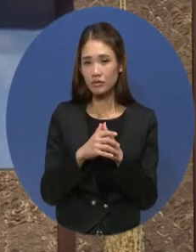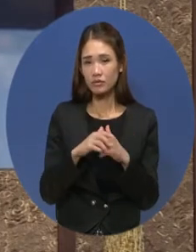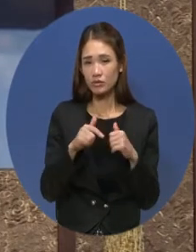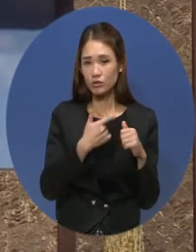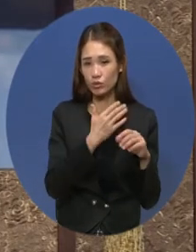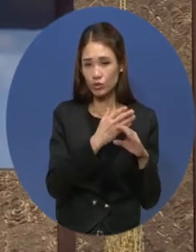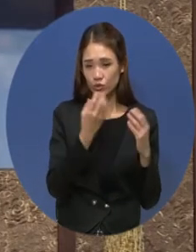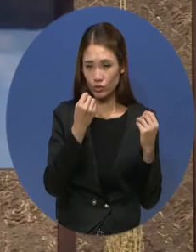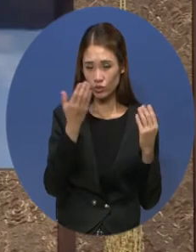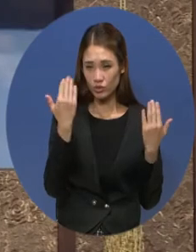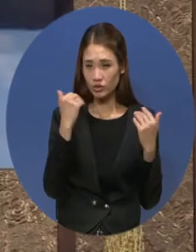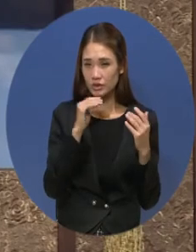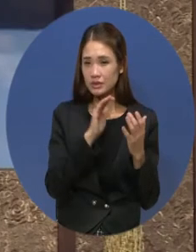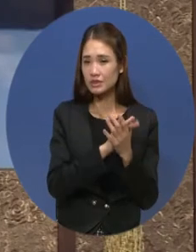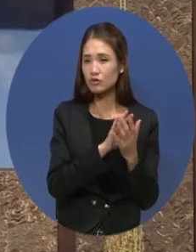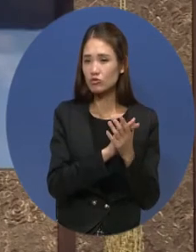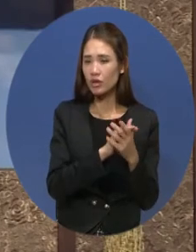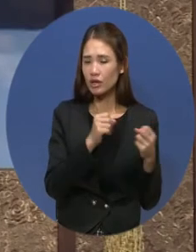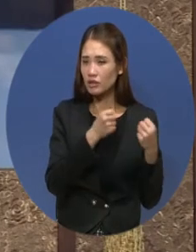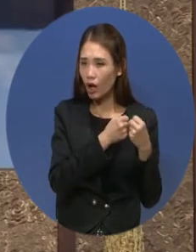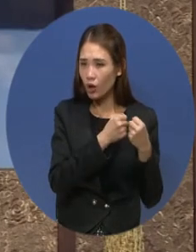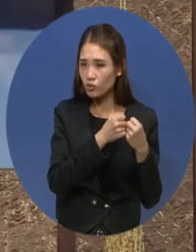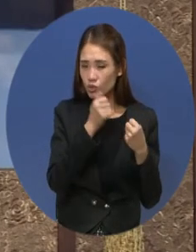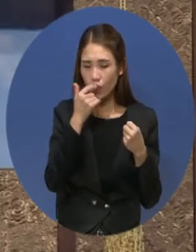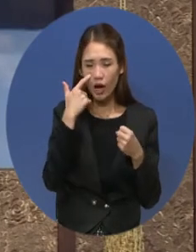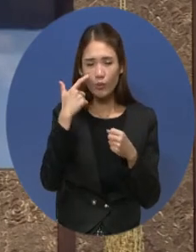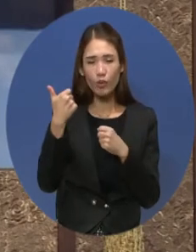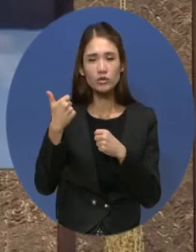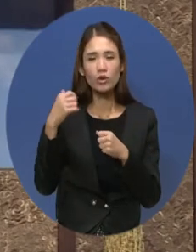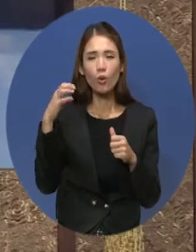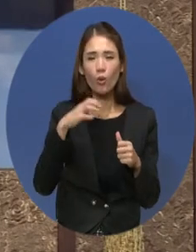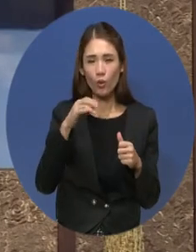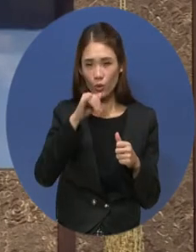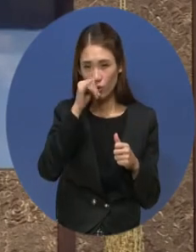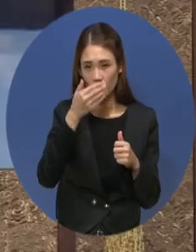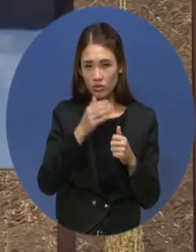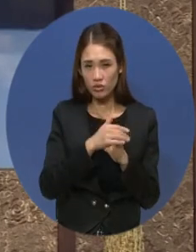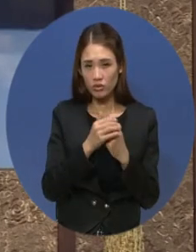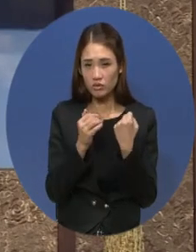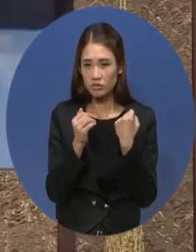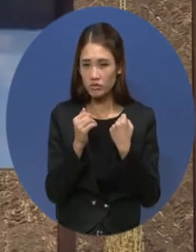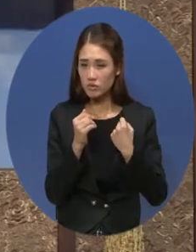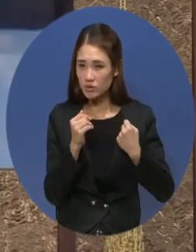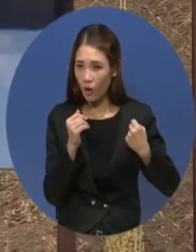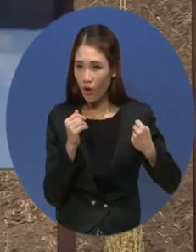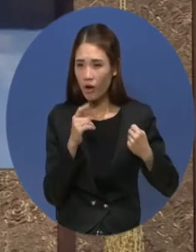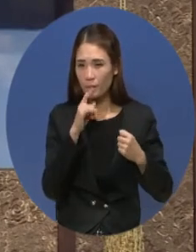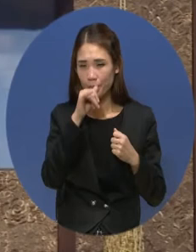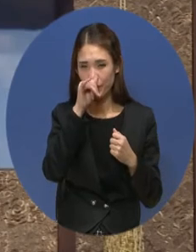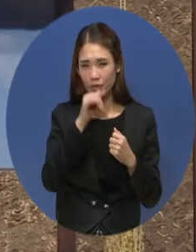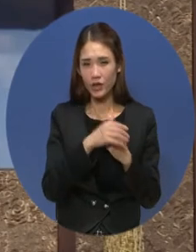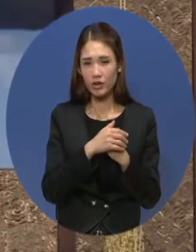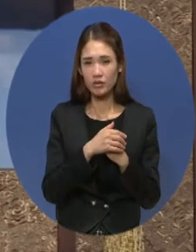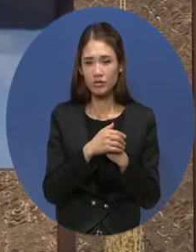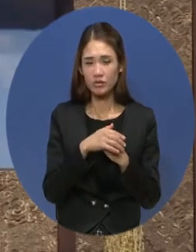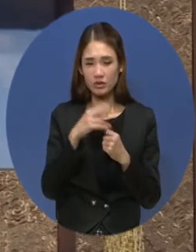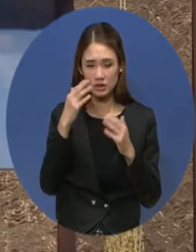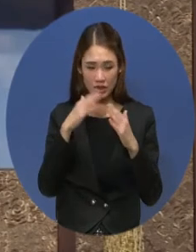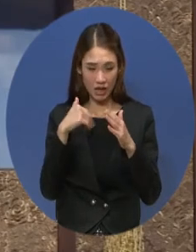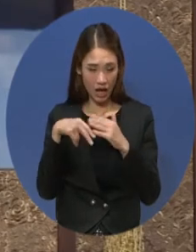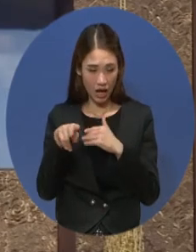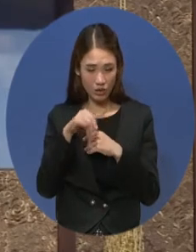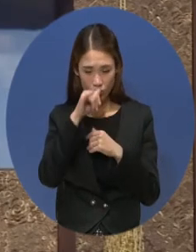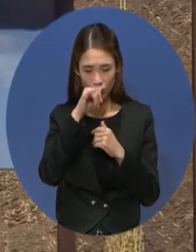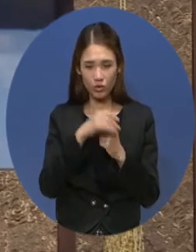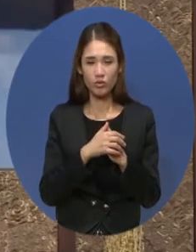중 고등학교 친구들 끼리 싸우기도 하고 아버지한테 혼나기도 하지만 예 저항도 하잖아요 그렇죠 아마 안행부 하고 가지의 가출 도 하기도